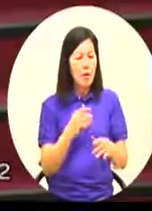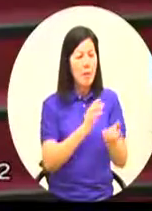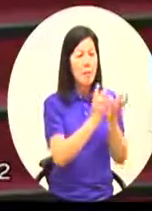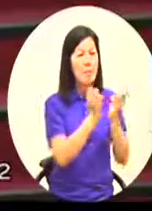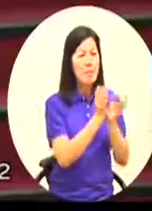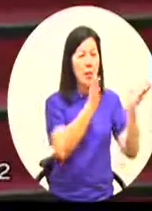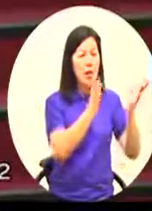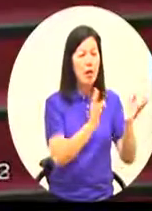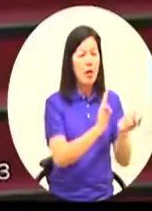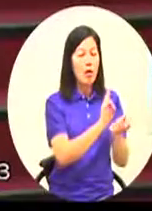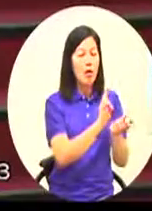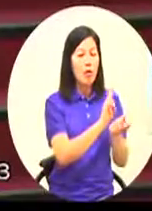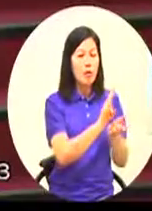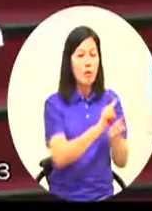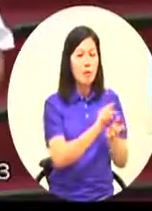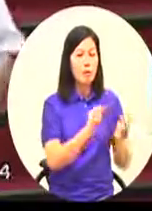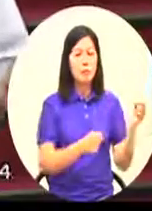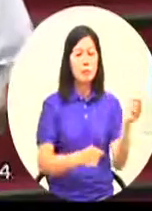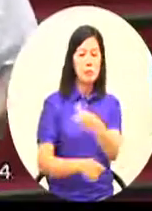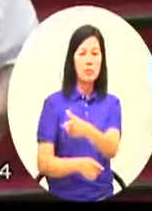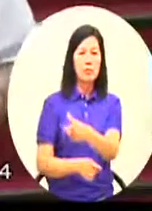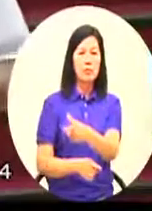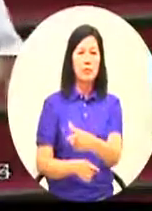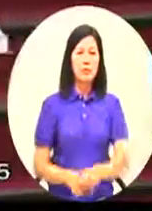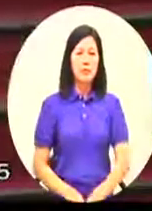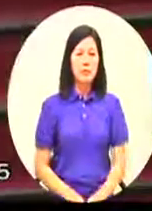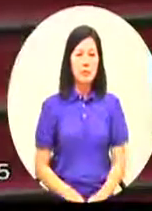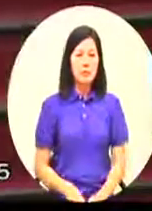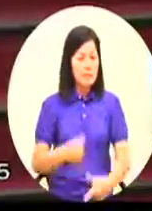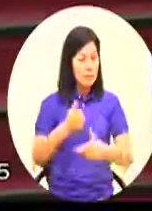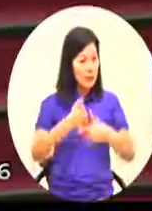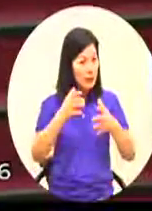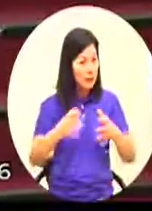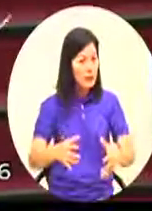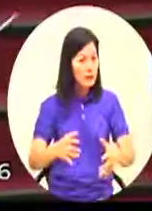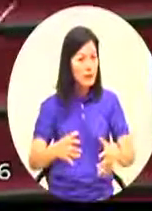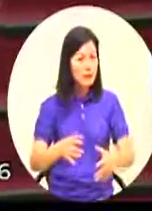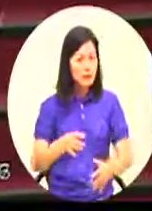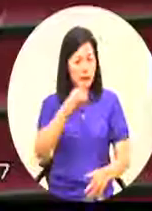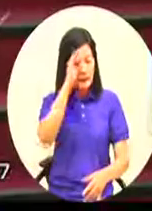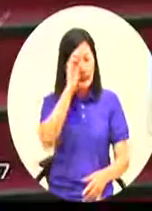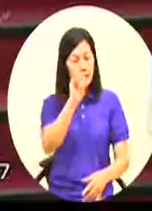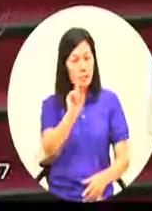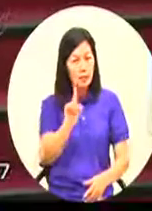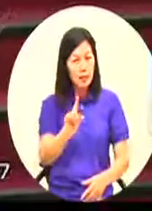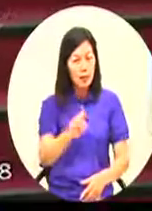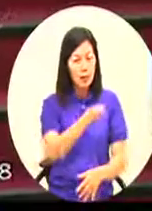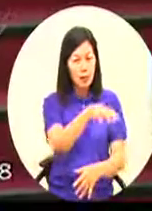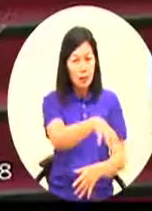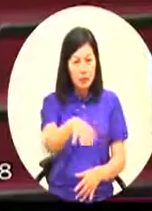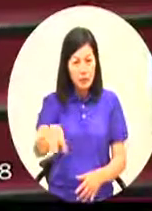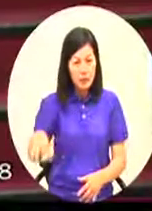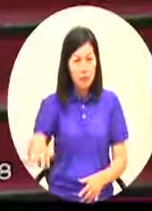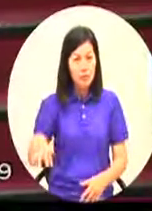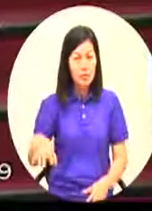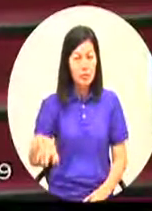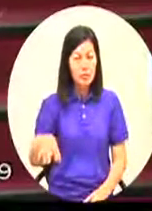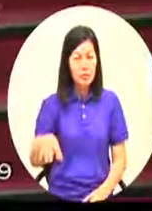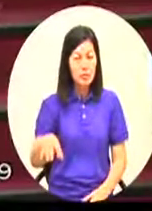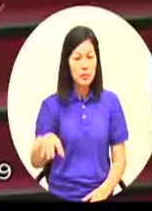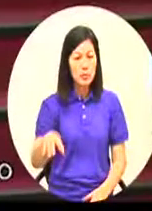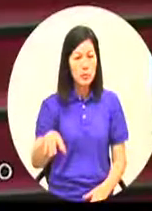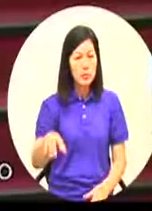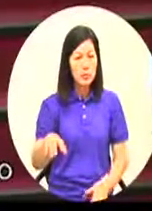设。当然，建设要看地方阶段性